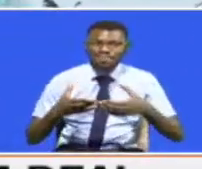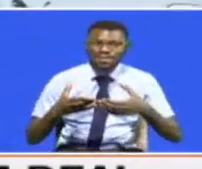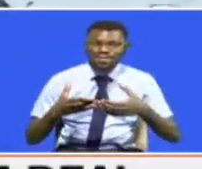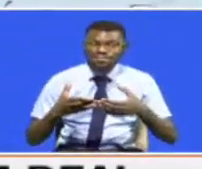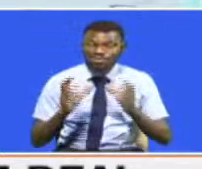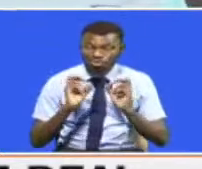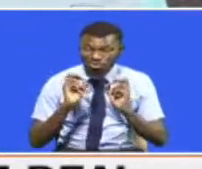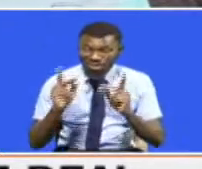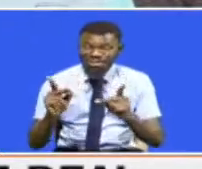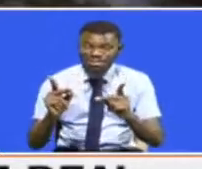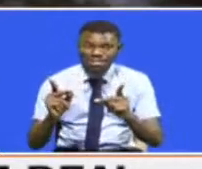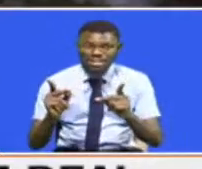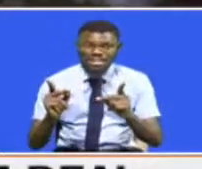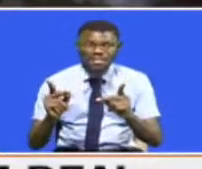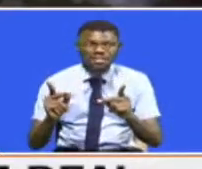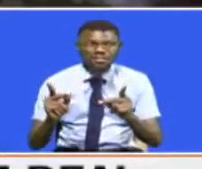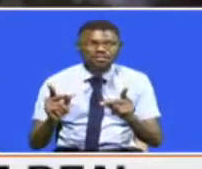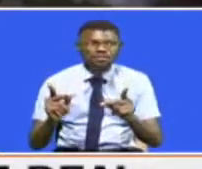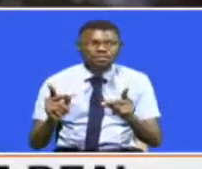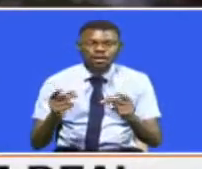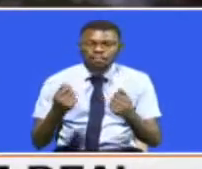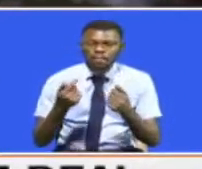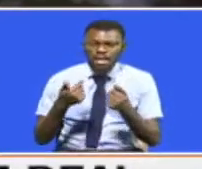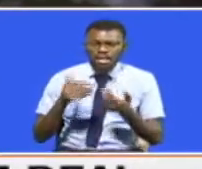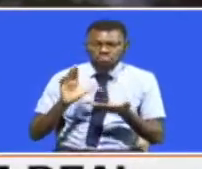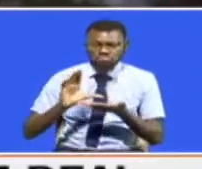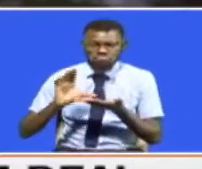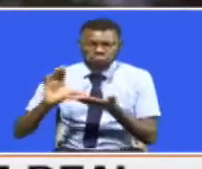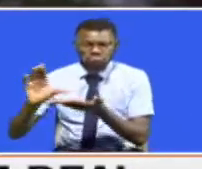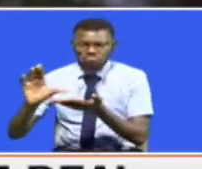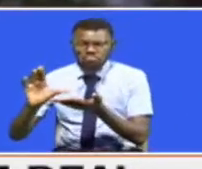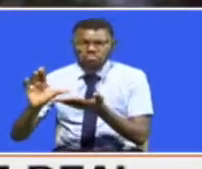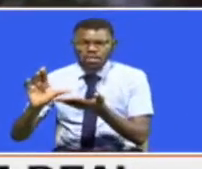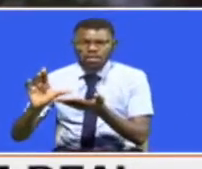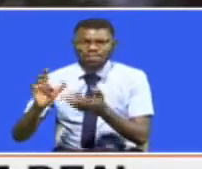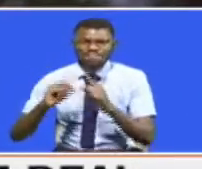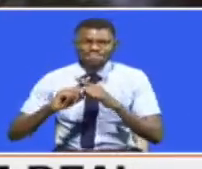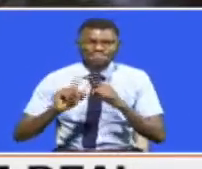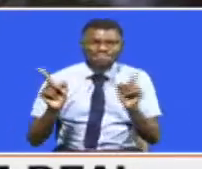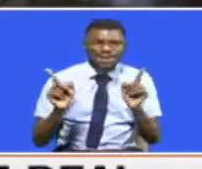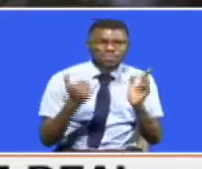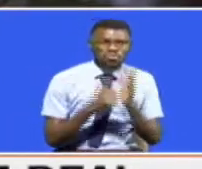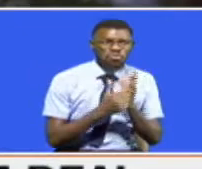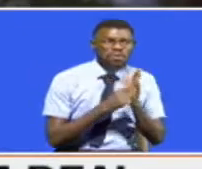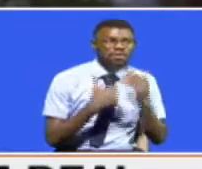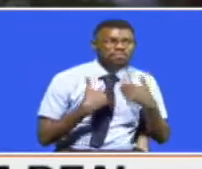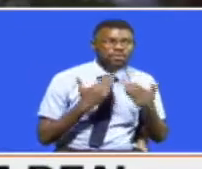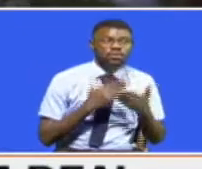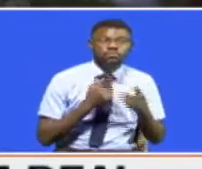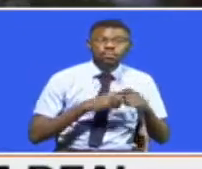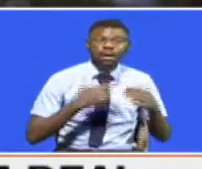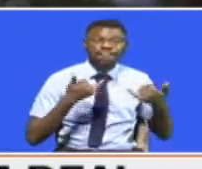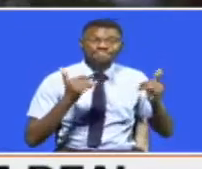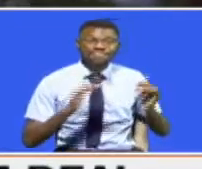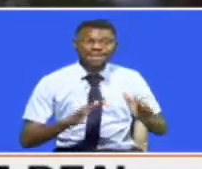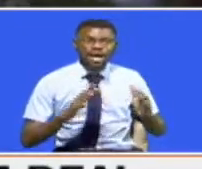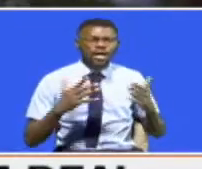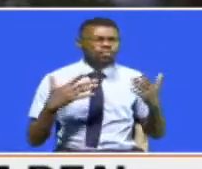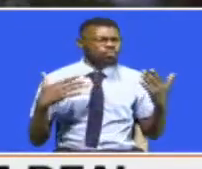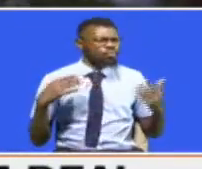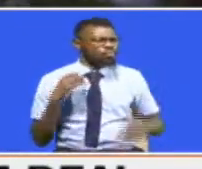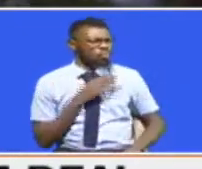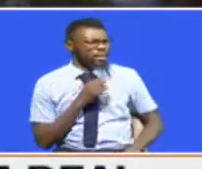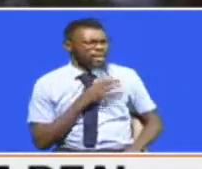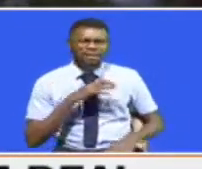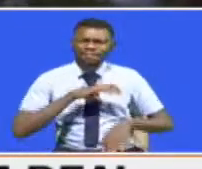Sawa. Ndio isikuwe tunapeana pesa. Kuna time tukua tunapeana dua, alafu tunasikia players wame strike hawajalipwa. Tunashindwa